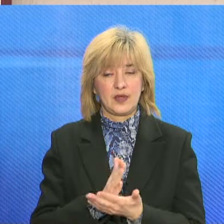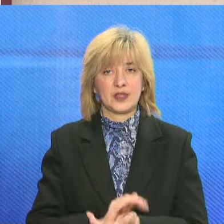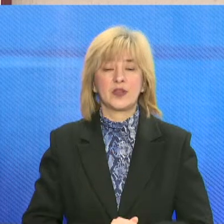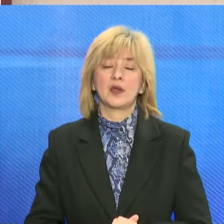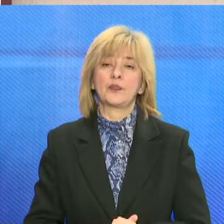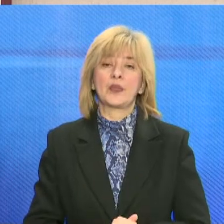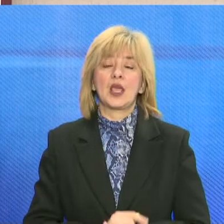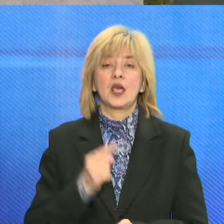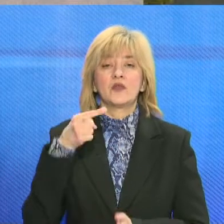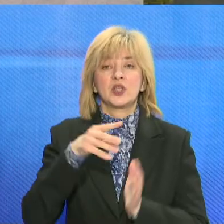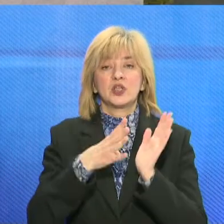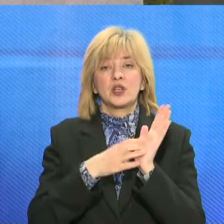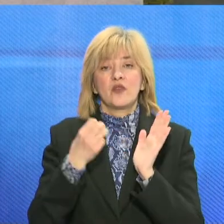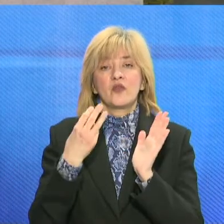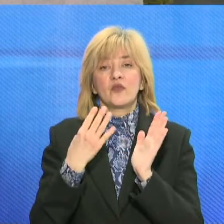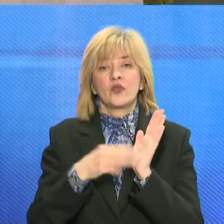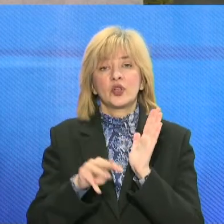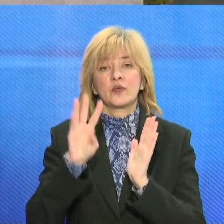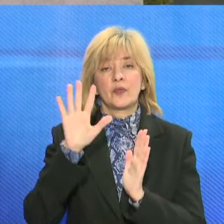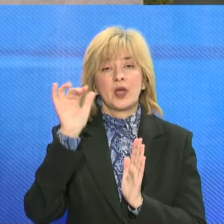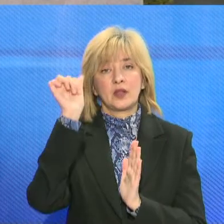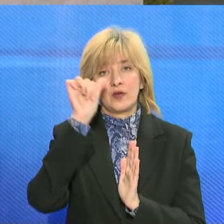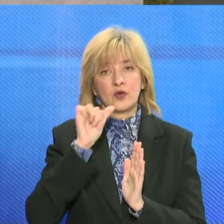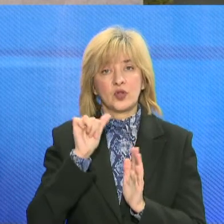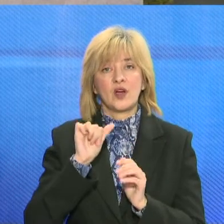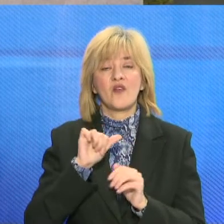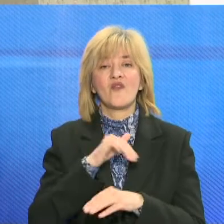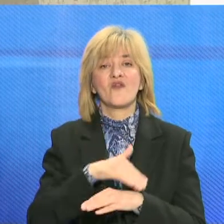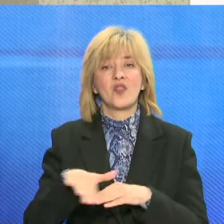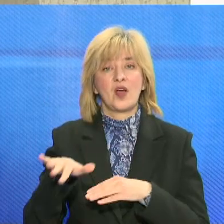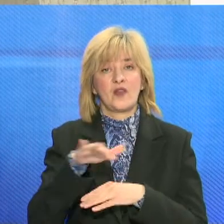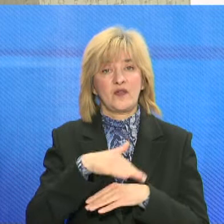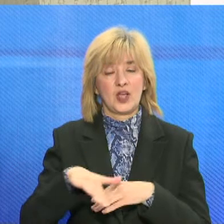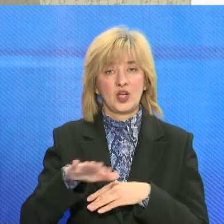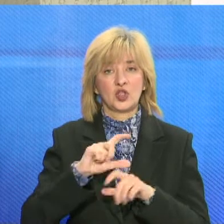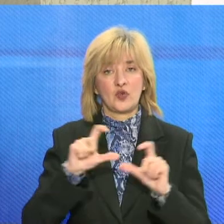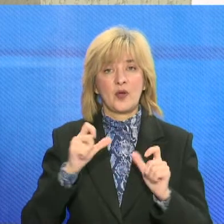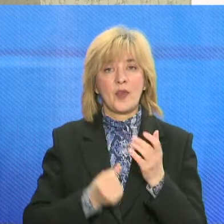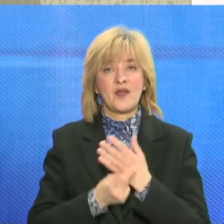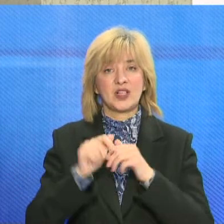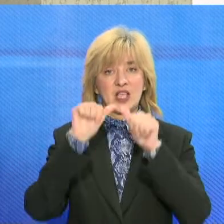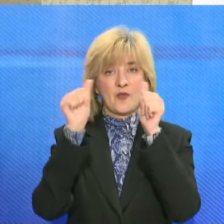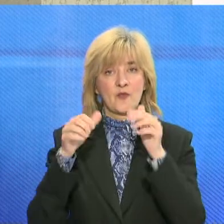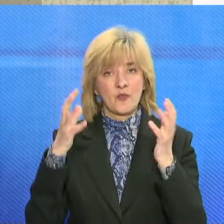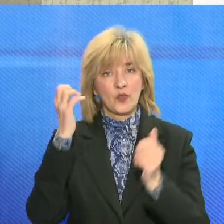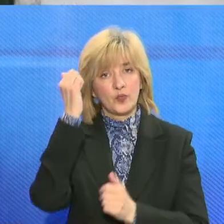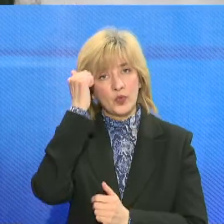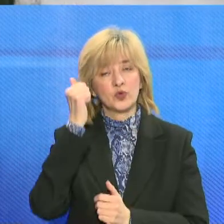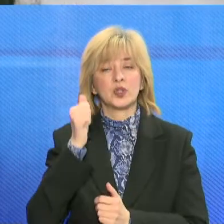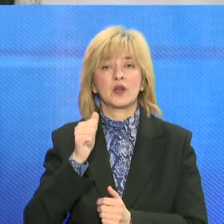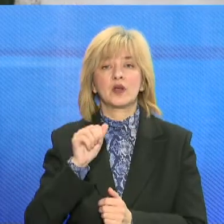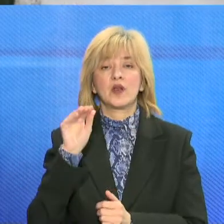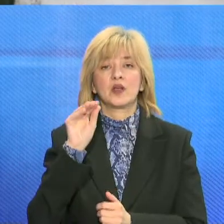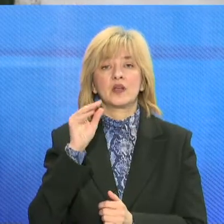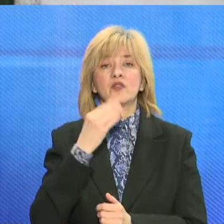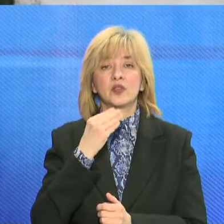С 1985 года у дворы тады школы з'явился бюст Железному Феликсу, были знойдены контакты с нашчадками